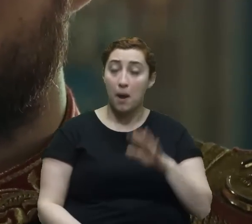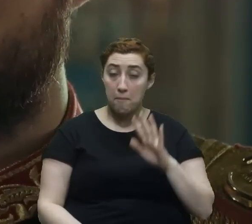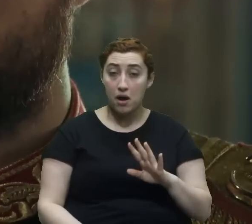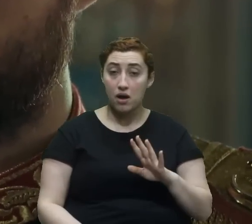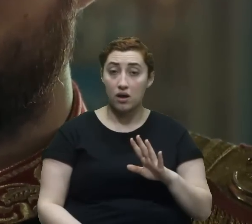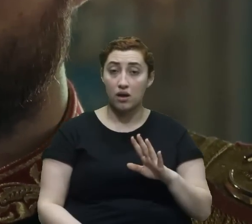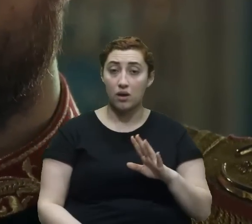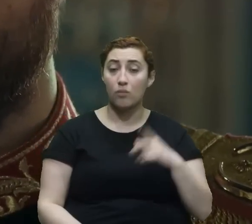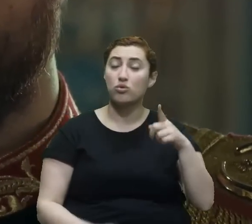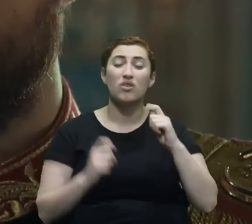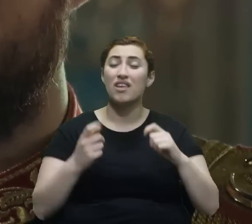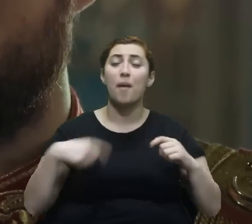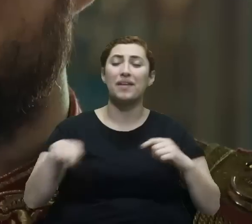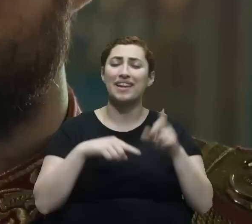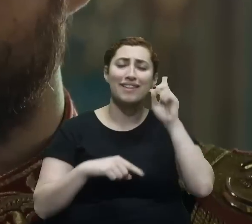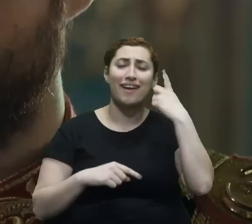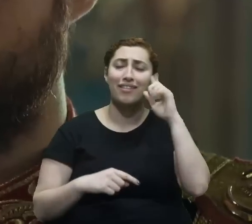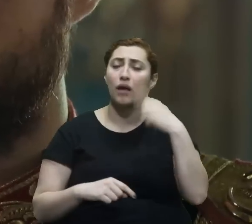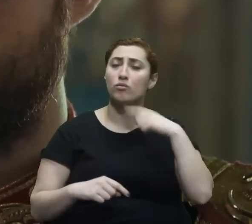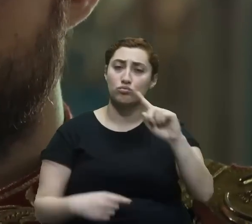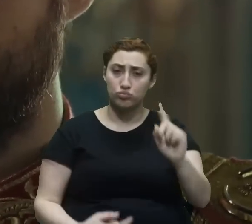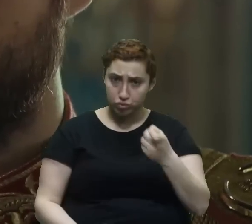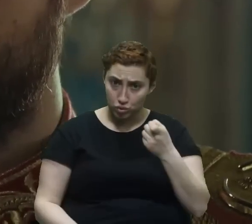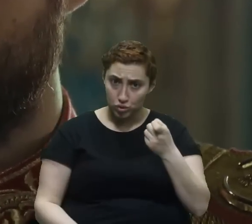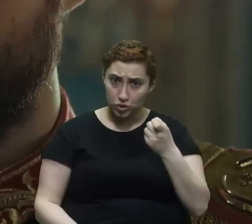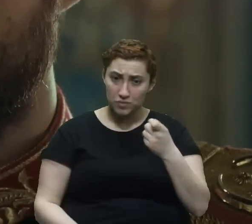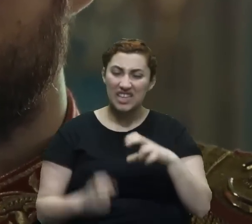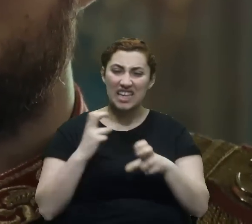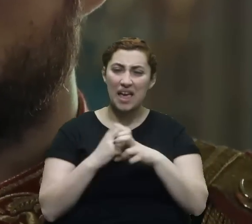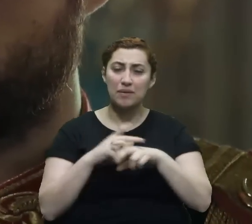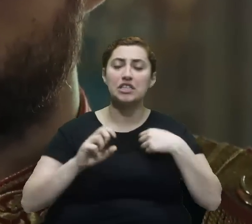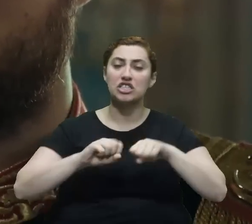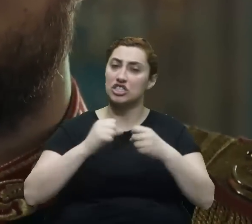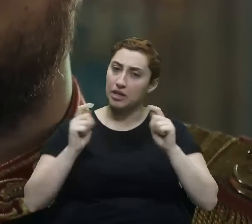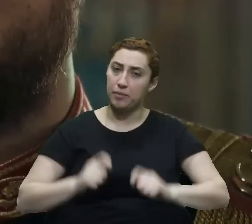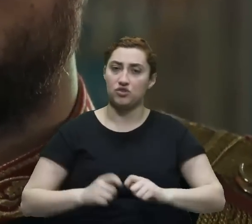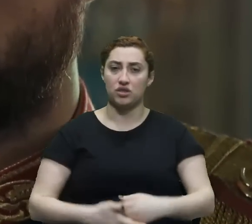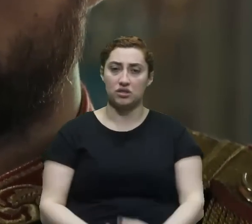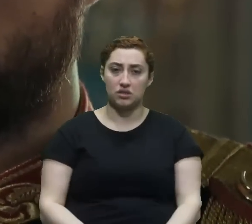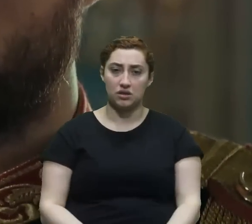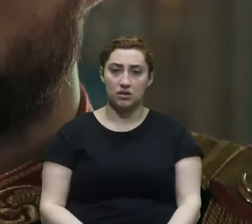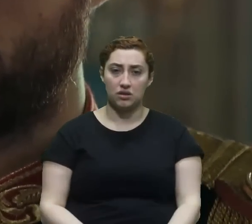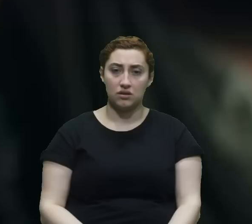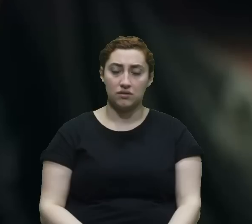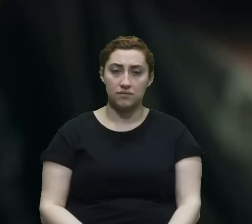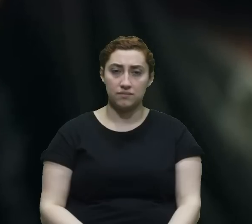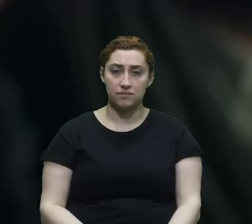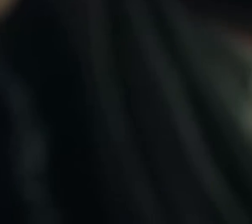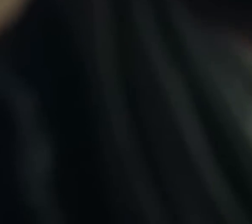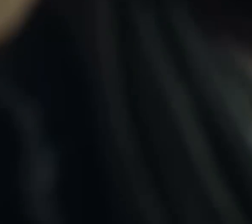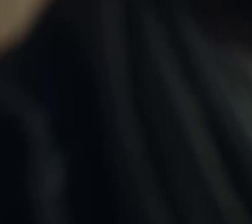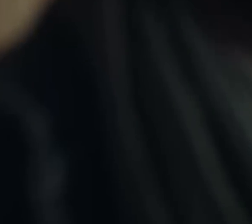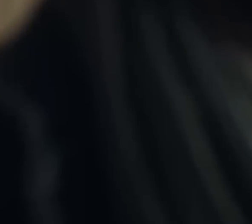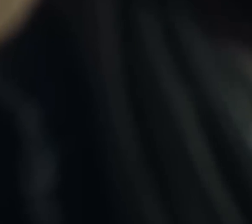Lakin bunu yapanları tek tek bulup kemiklerini kıracağız. Ali'nin gözünden bir damla